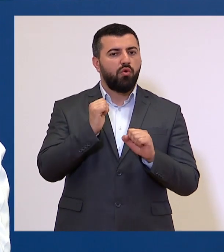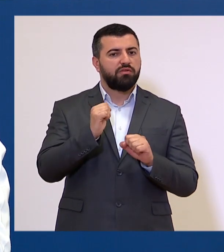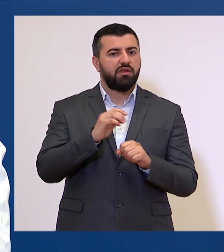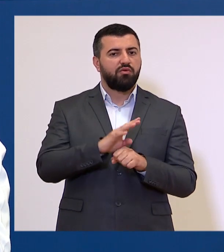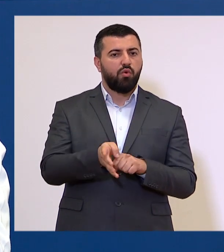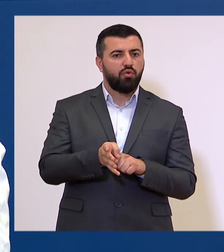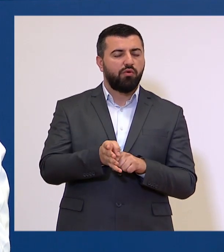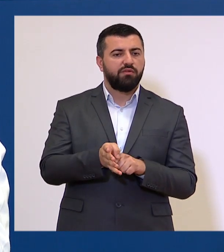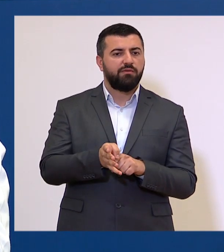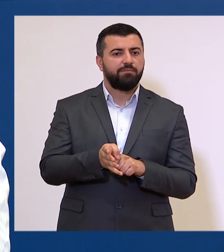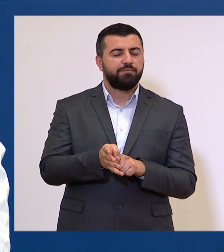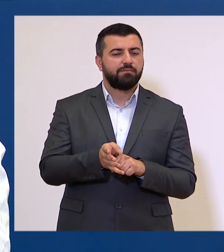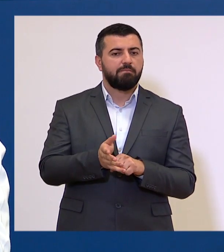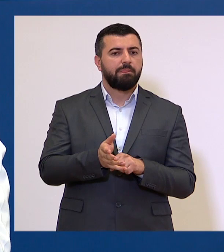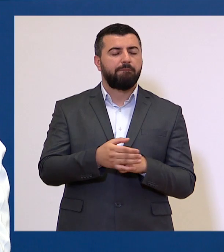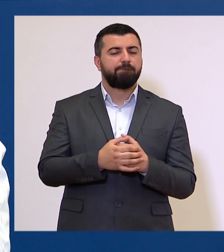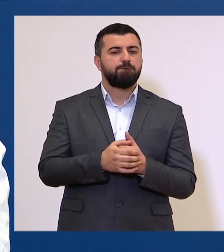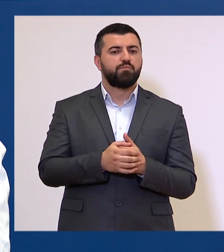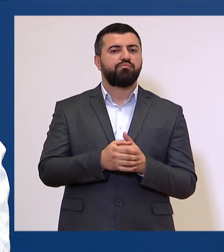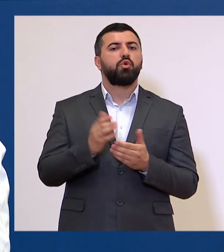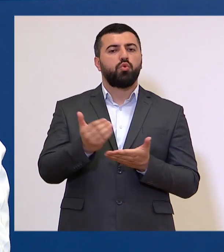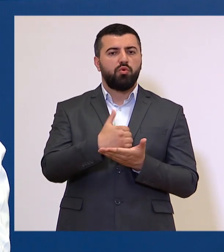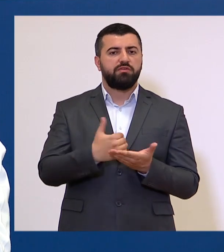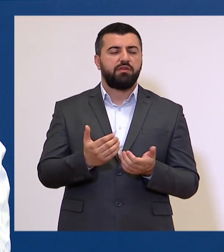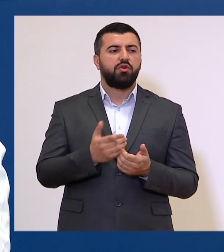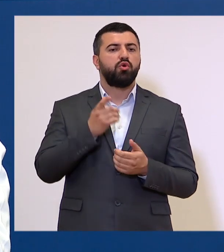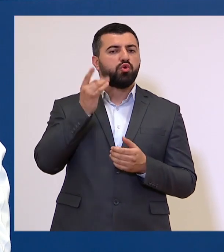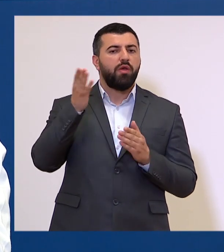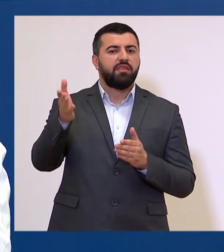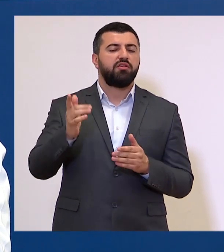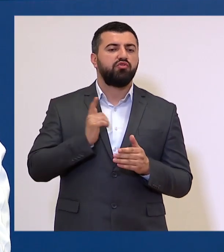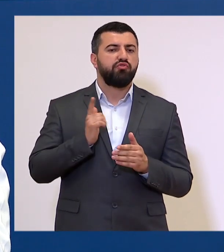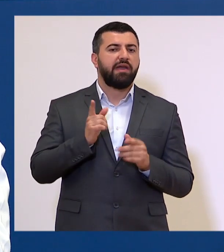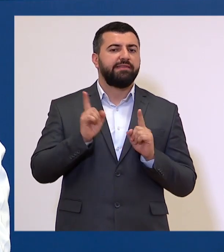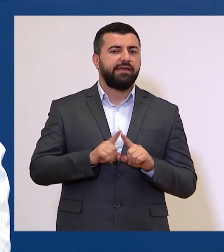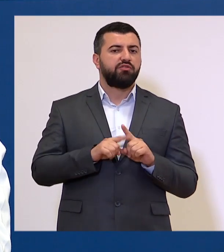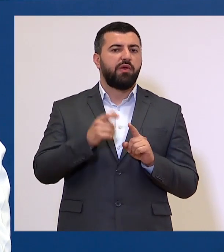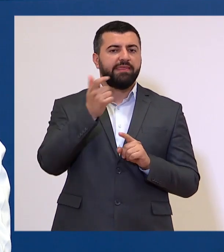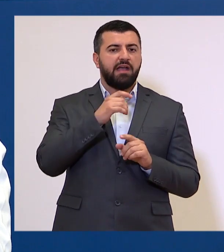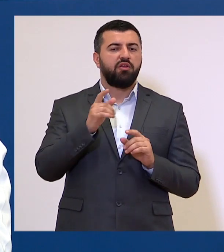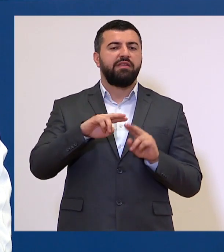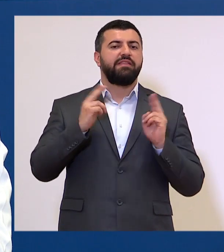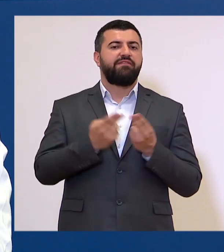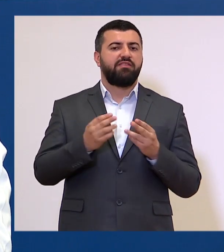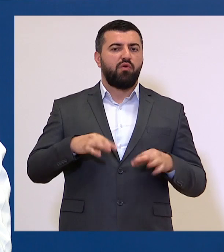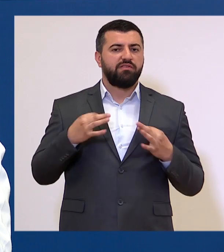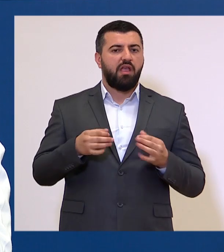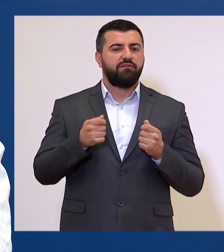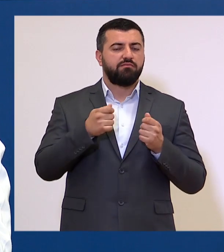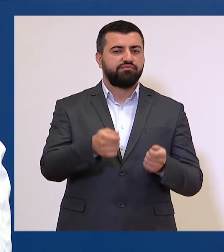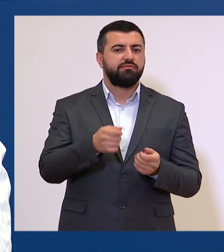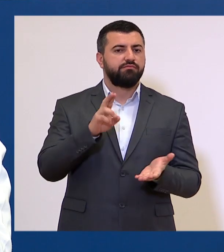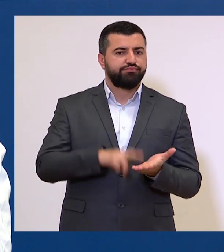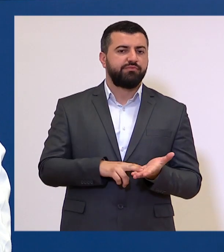virus, novi koronavirus, koristiti. Dotad ćemo se držati onoga što je Savjet Svjetske zdravstvene organizacije